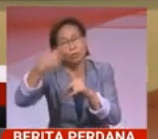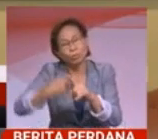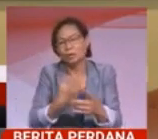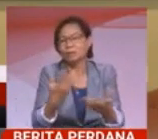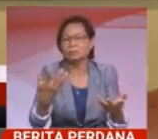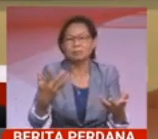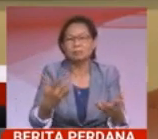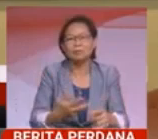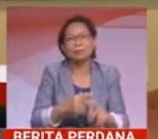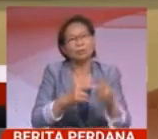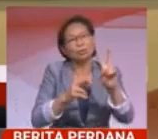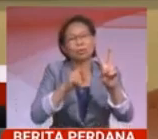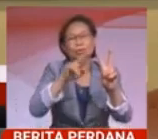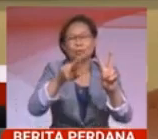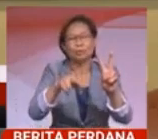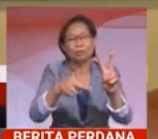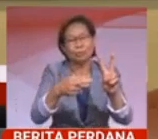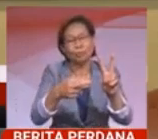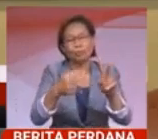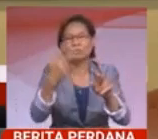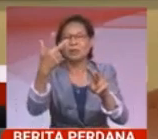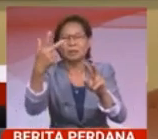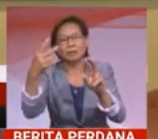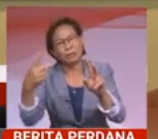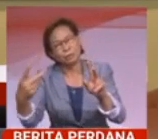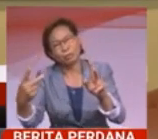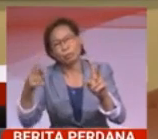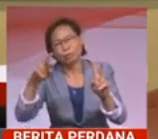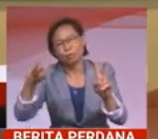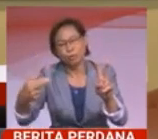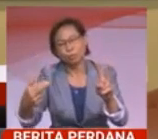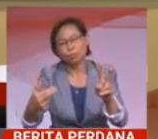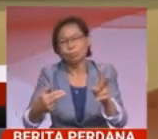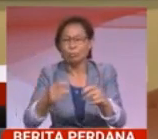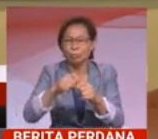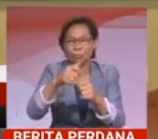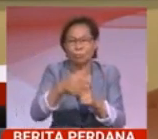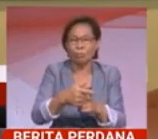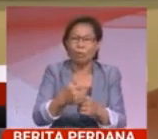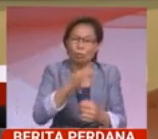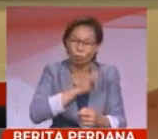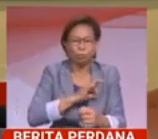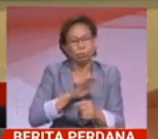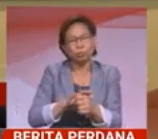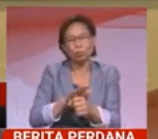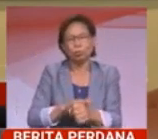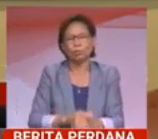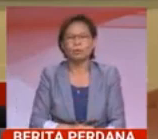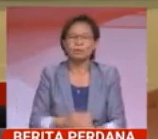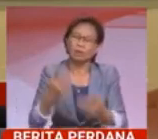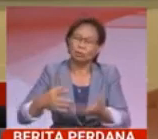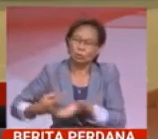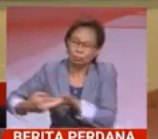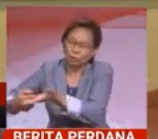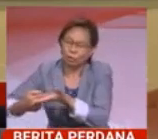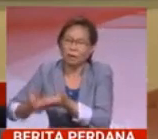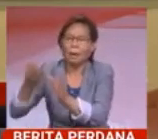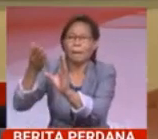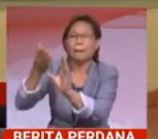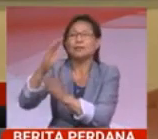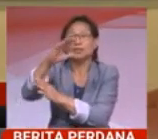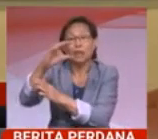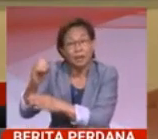satu apa tu syarikat yang sanggup membuat kerjasama ni, dan Bank Pertanian dah